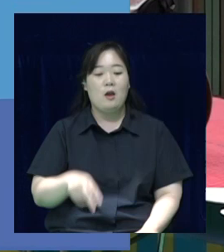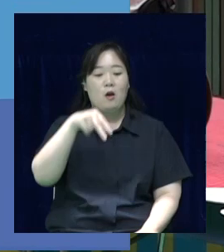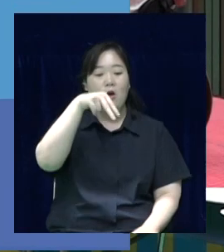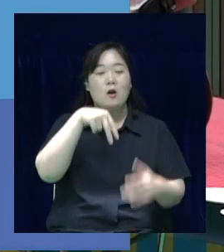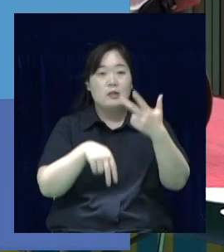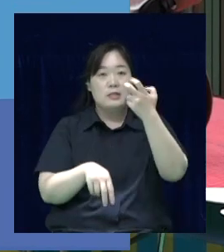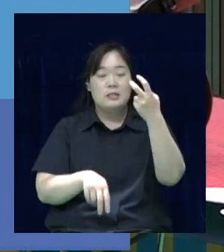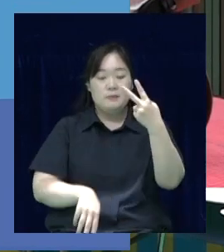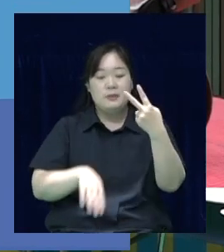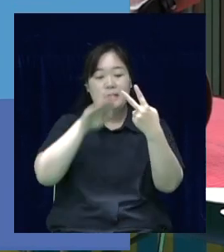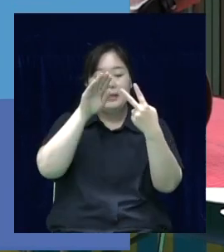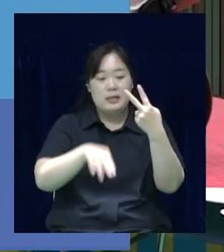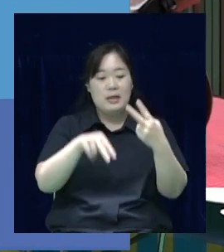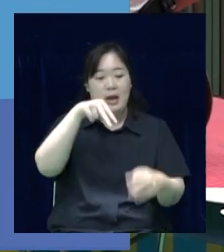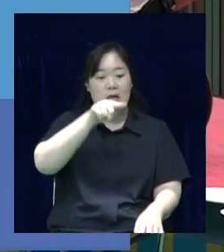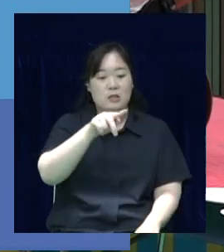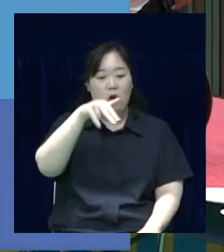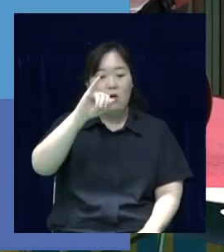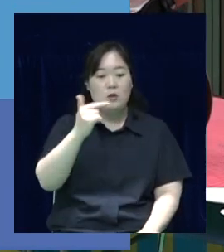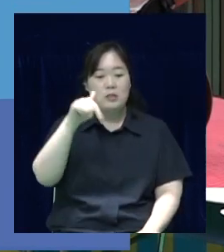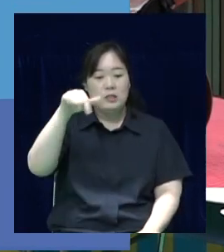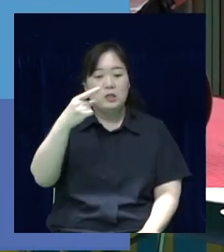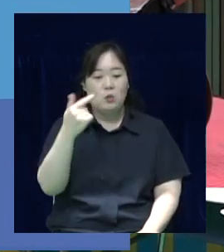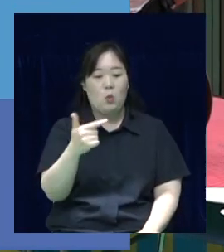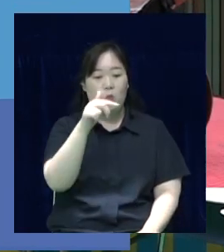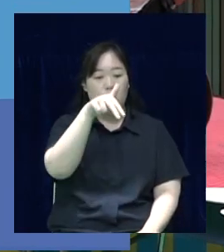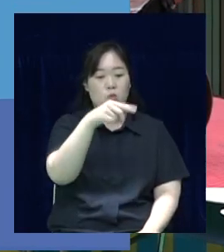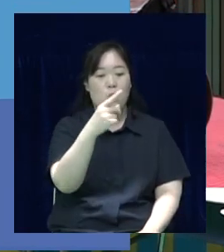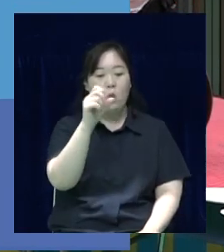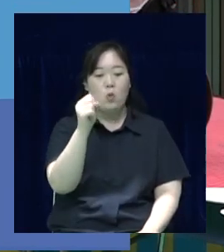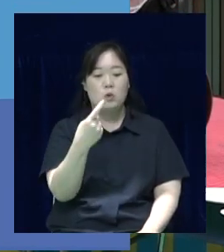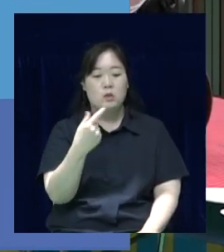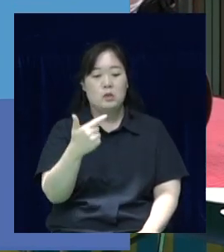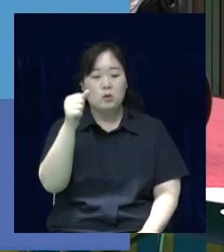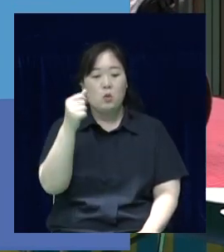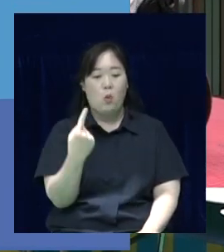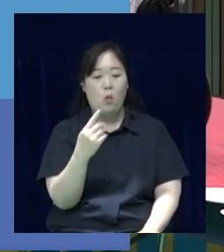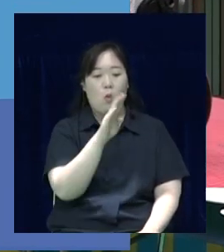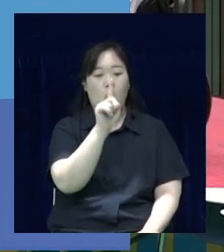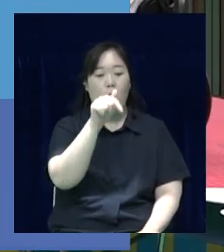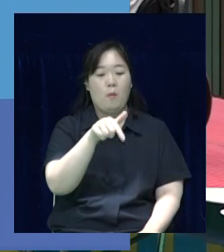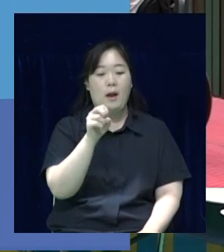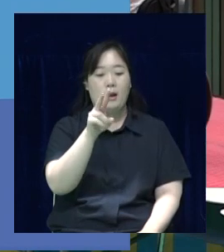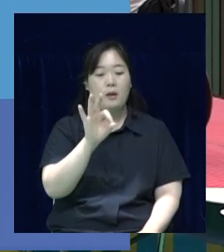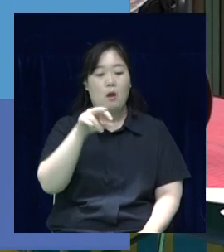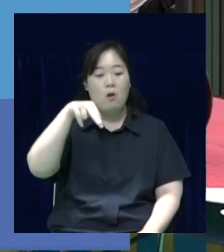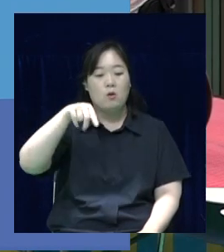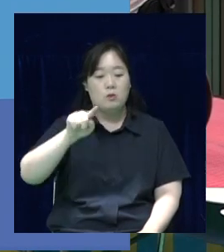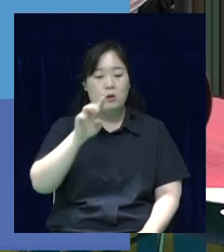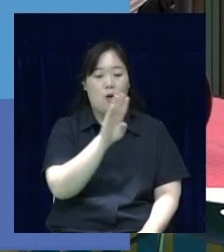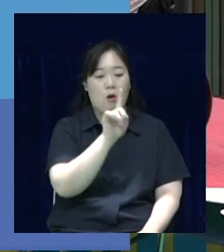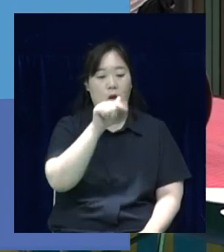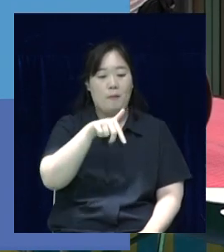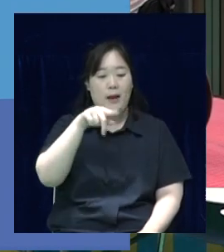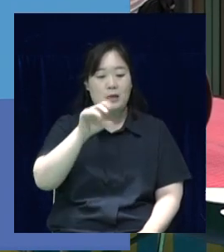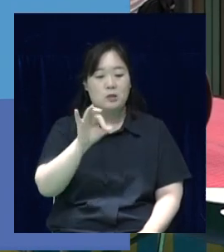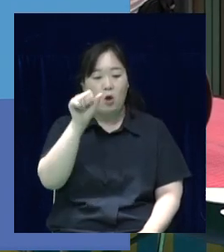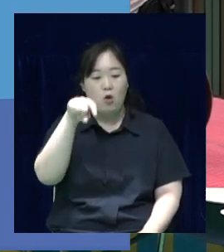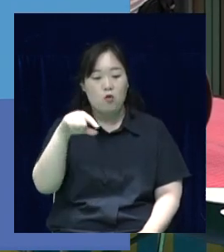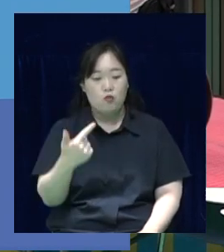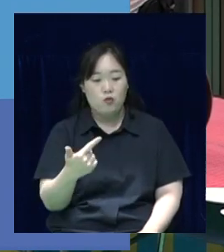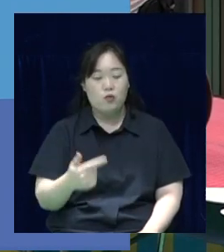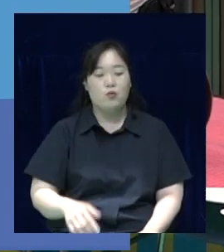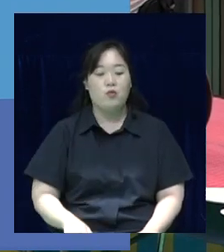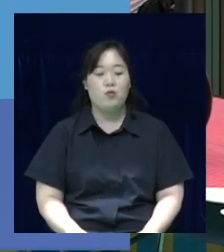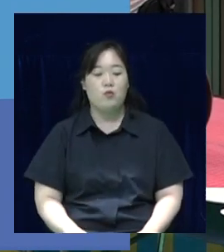남자 선수들이고요. 서진곤 선수, 조은호 선수, 박영서, 박정우 선수인데, 일단은 저희가 또 생년월일이 예. 표기가 돼 있어요. 그래서 예. 서진곤